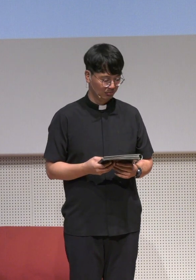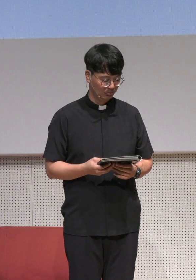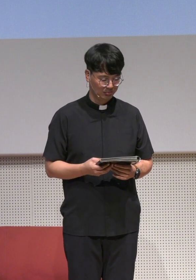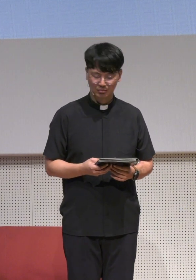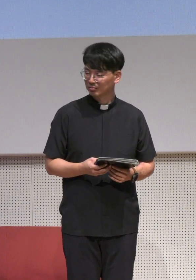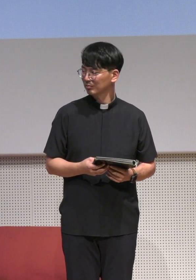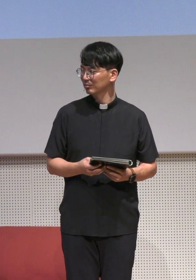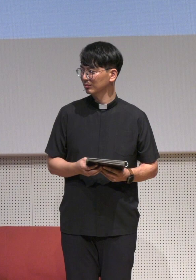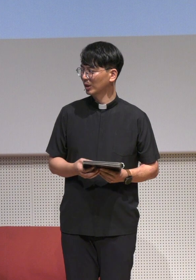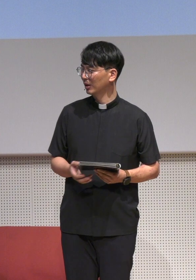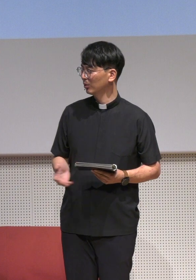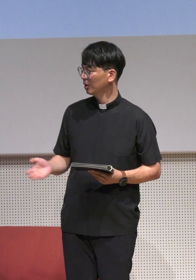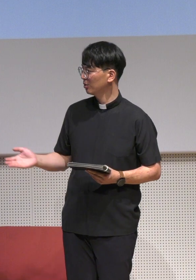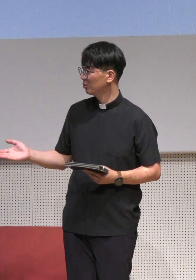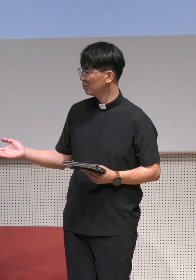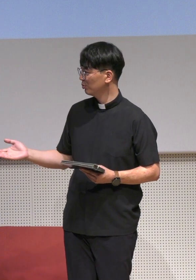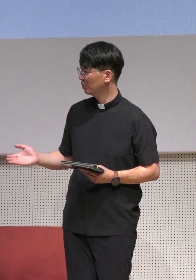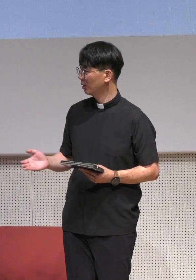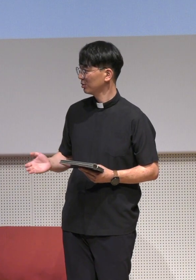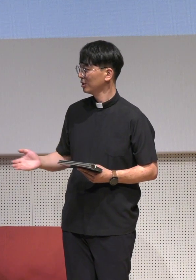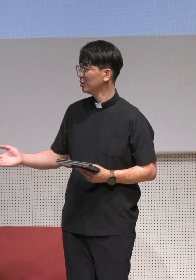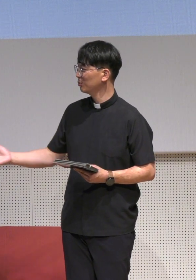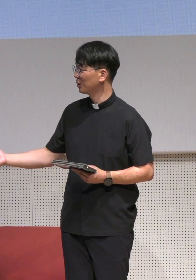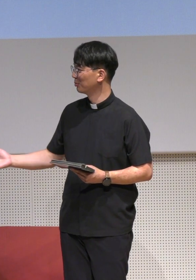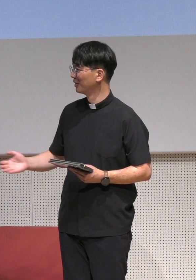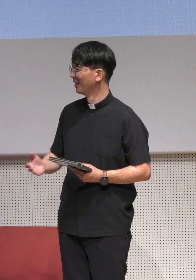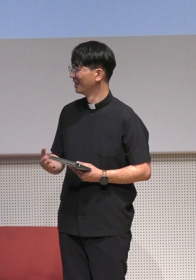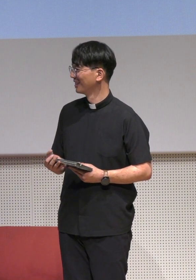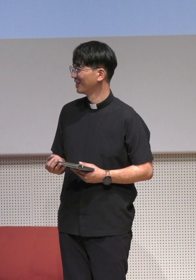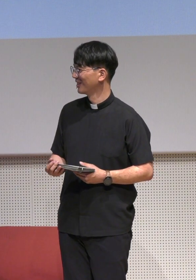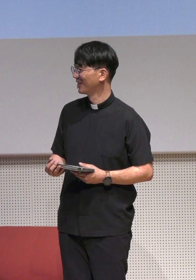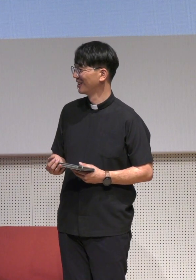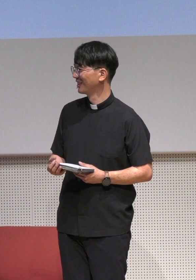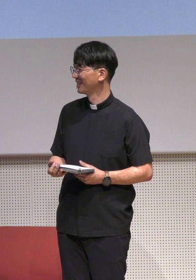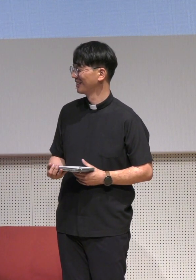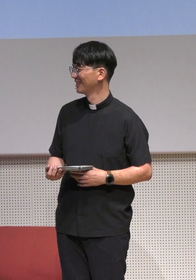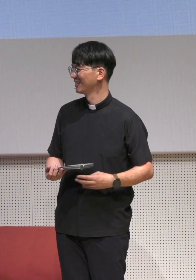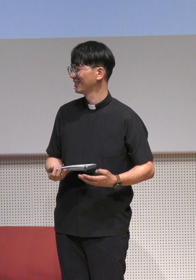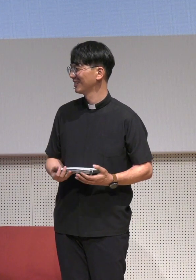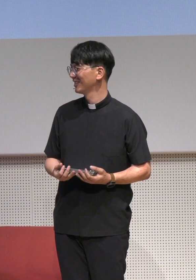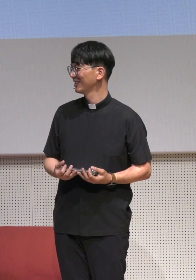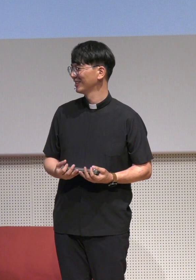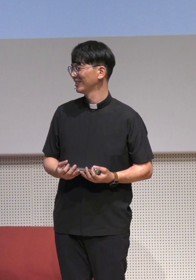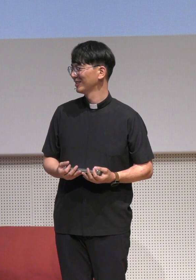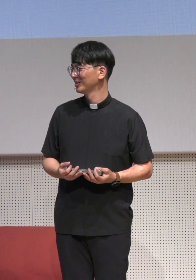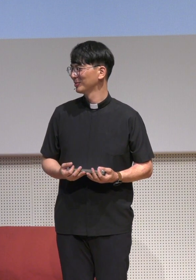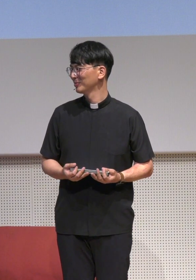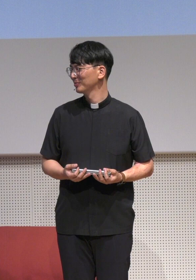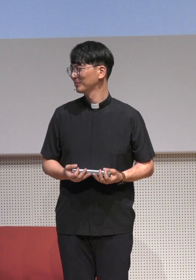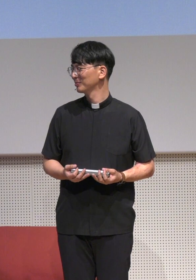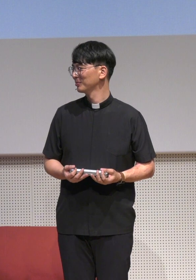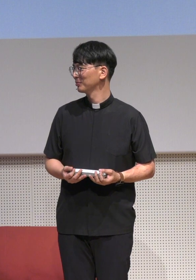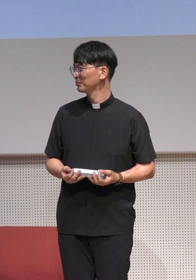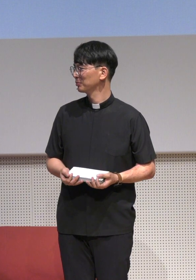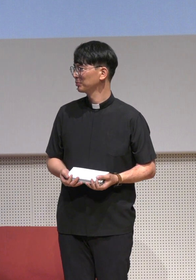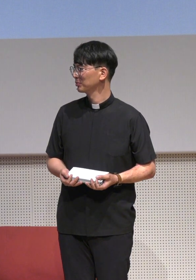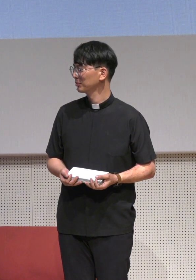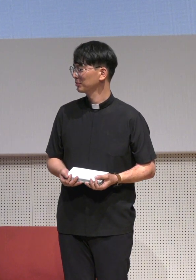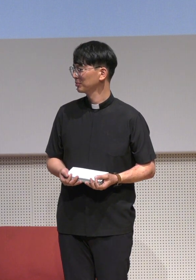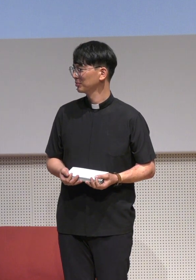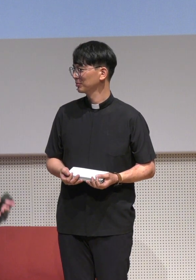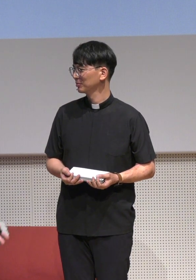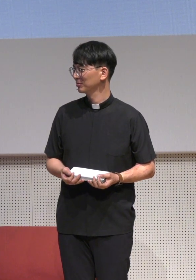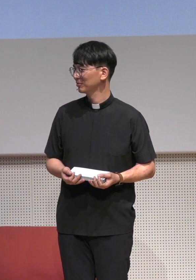해야 되겠다는 생각이 들었습니다. 네, 우리 희신부님. 네, 여기는 사실은